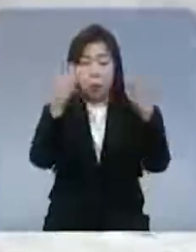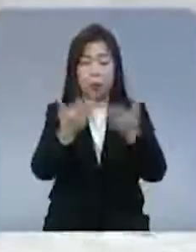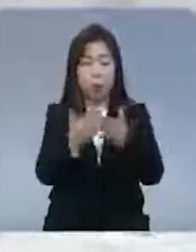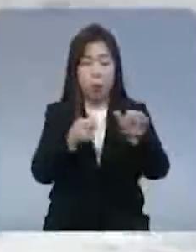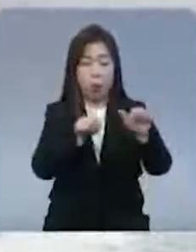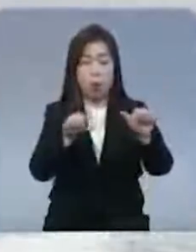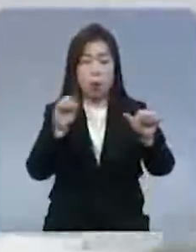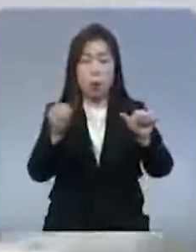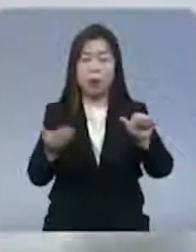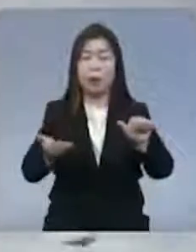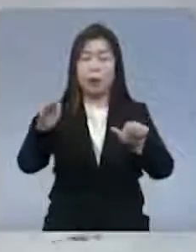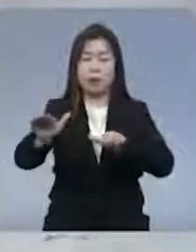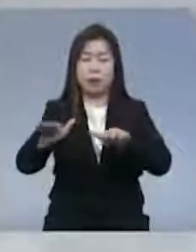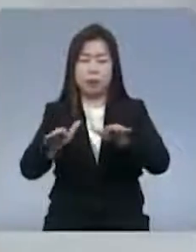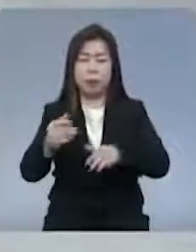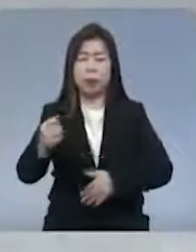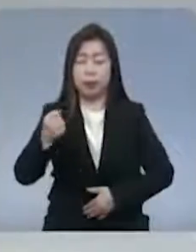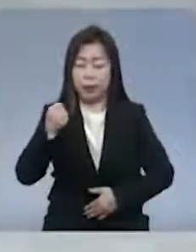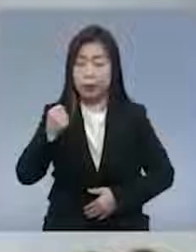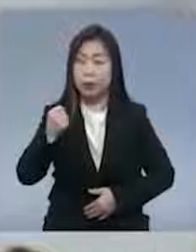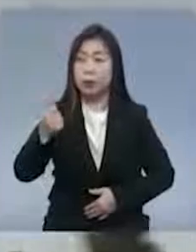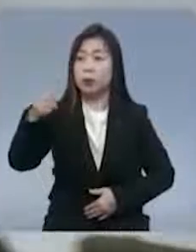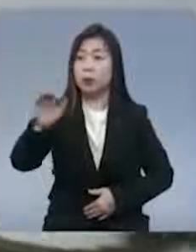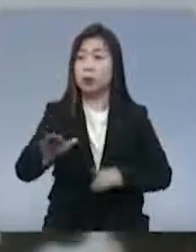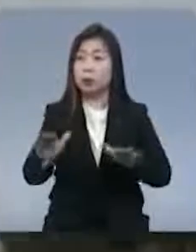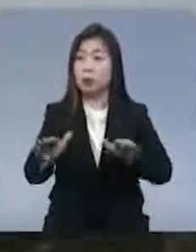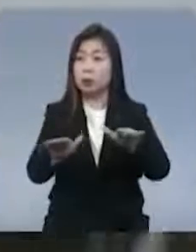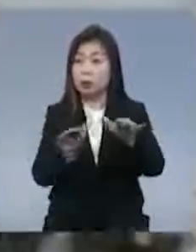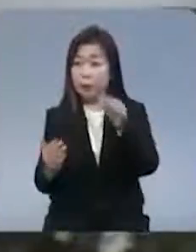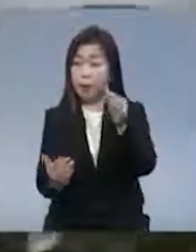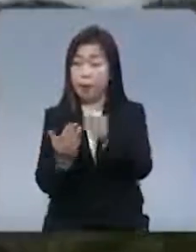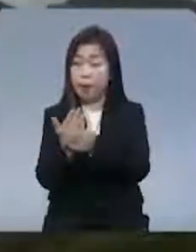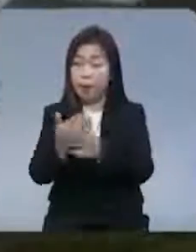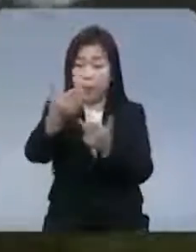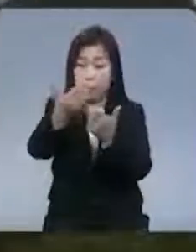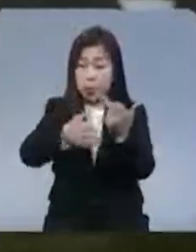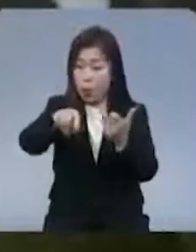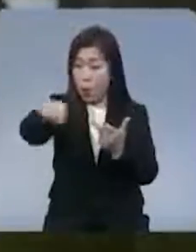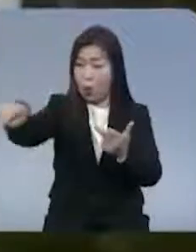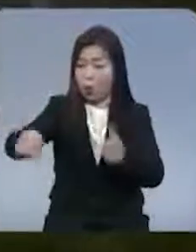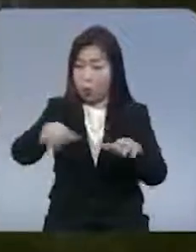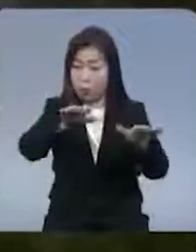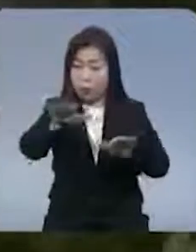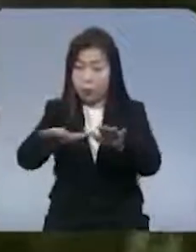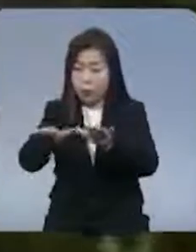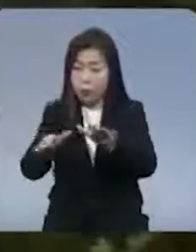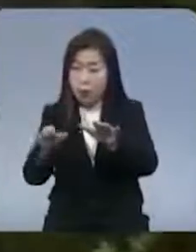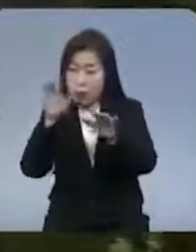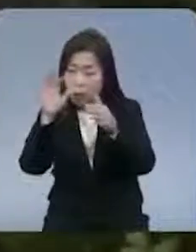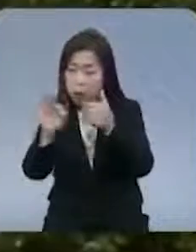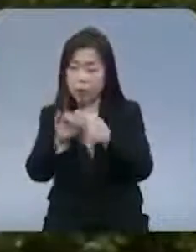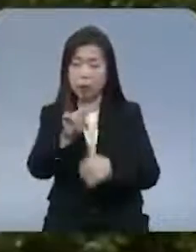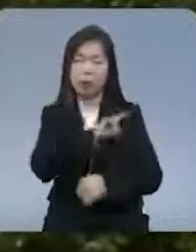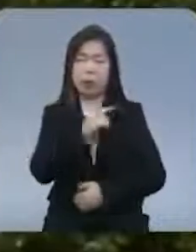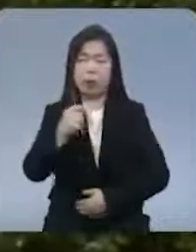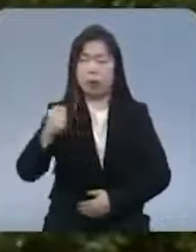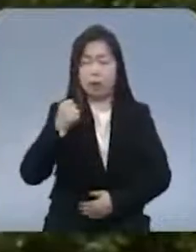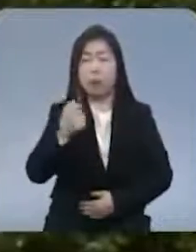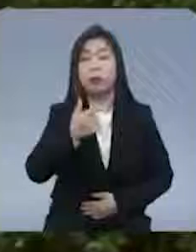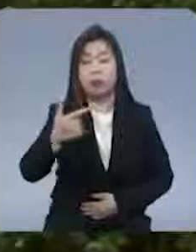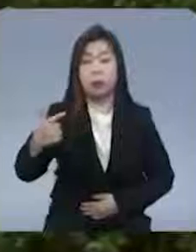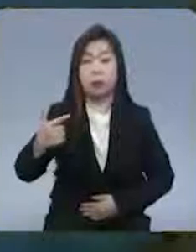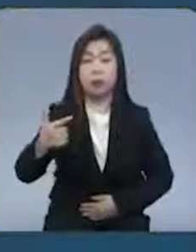pada 5.19 sore hari Selasa kemarin dinyatakan sebagai gempa bumi yang terkuat yang pernah melanda pulau Jeju do